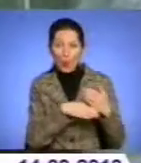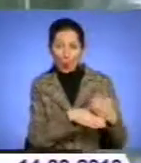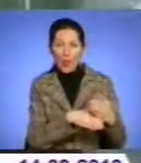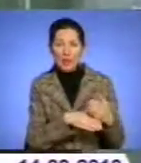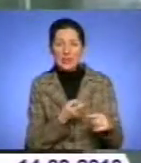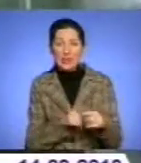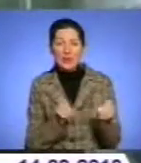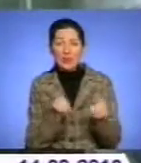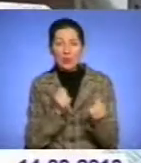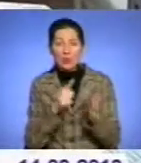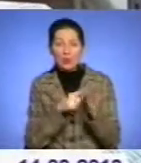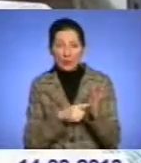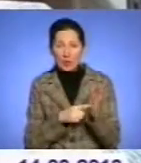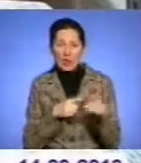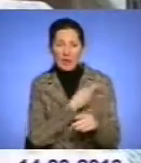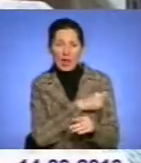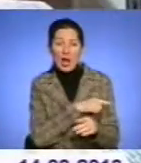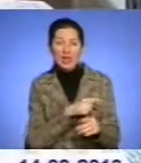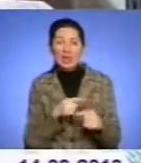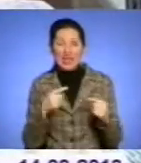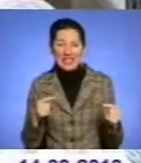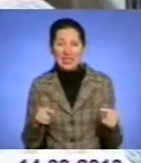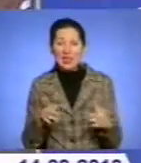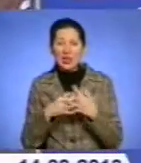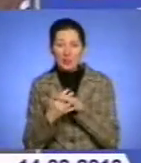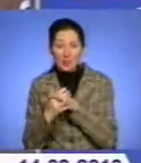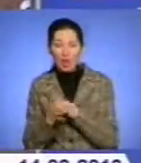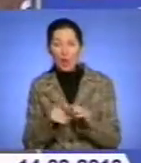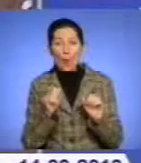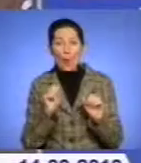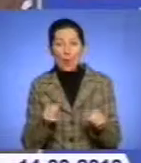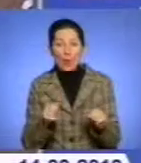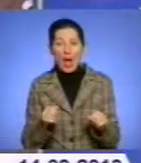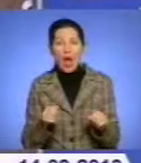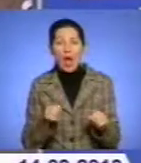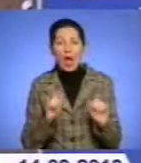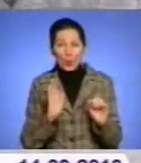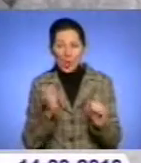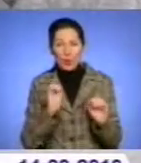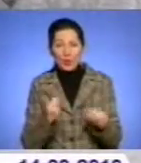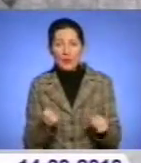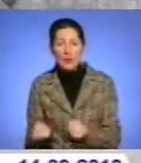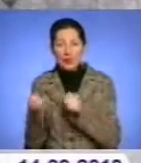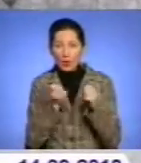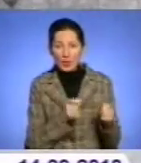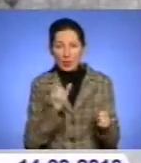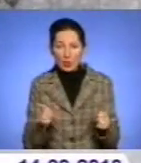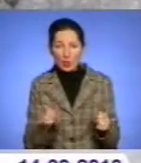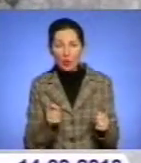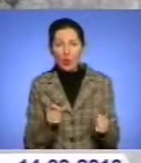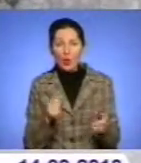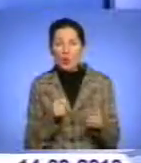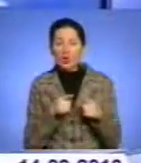у лікарні різних населених пунктів, щоб була можливість довести пацієнта із будь-якого куточка району до лікарні за 20